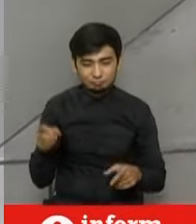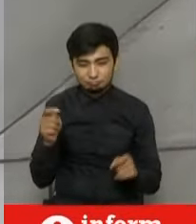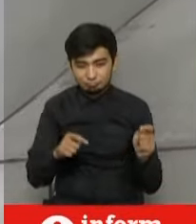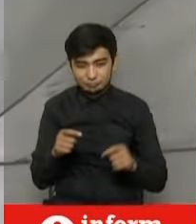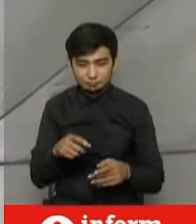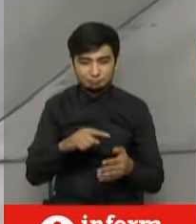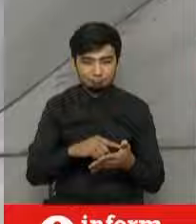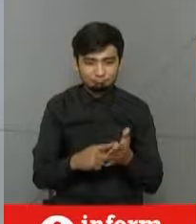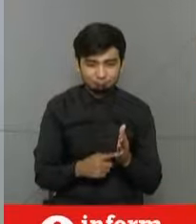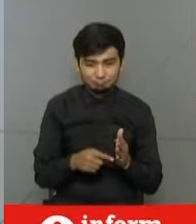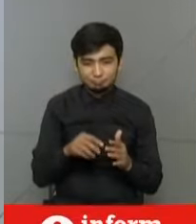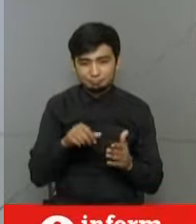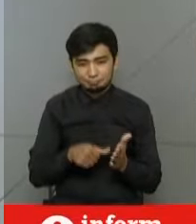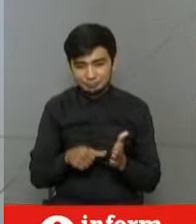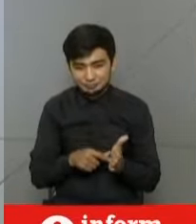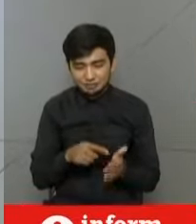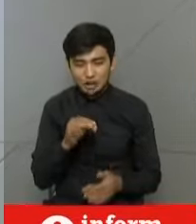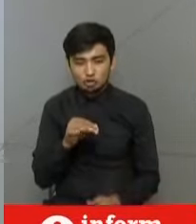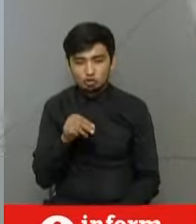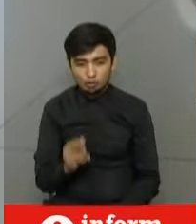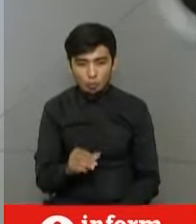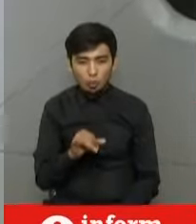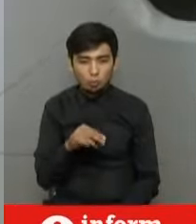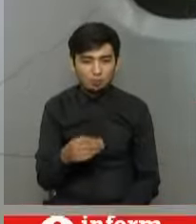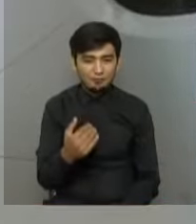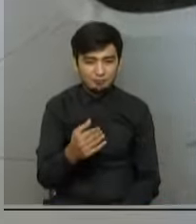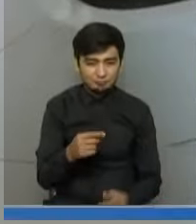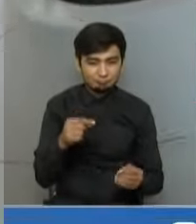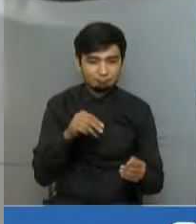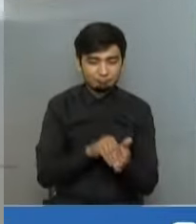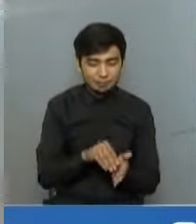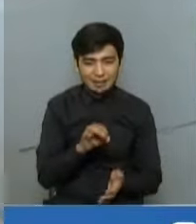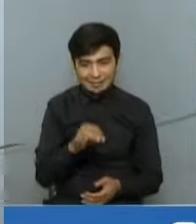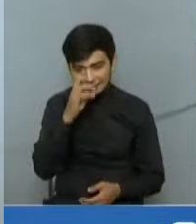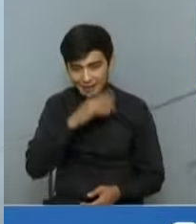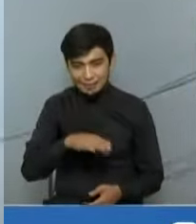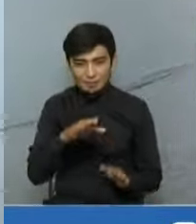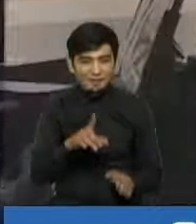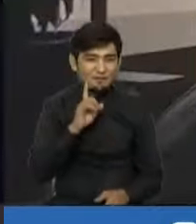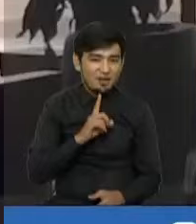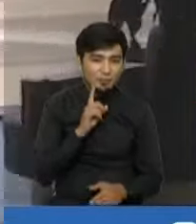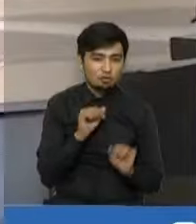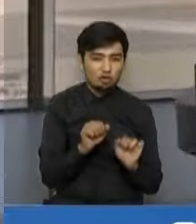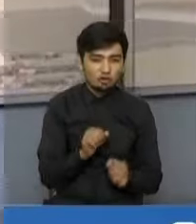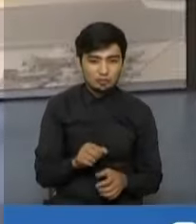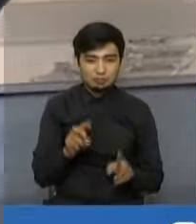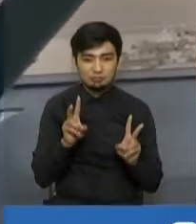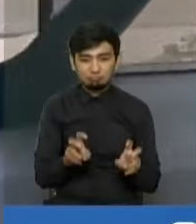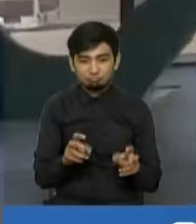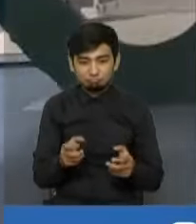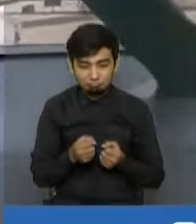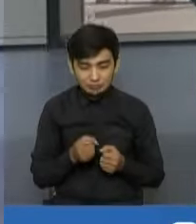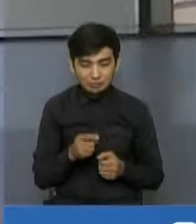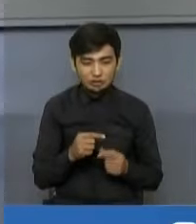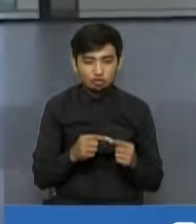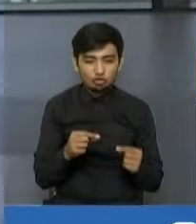дактилоскопии. Кроме этого, планируют чипировать удостоверение личности тех, кто получает в стране статус временной защиты. Ранее в Турции